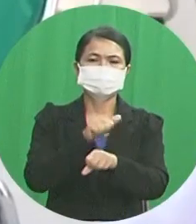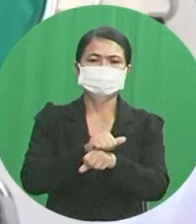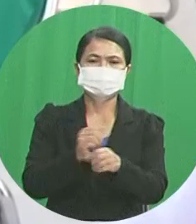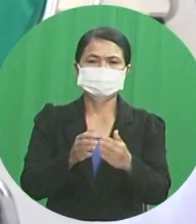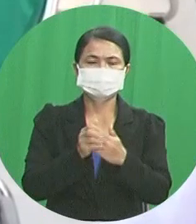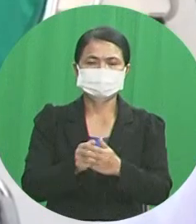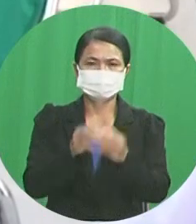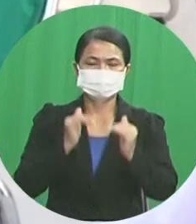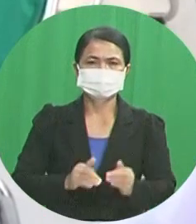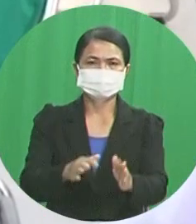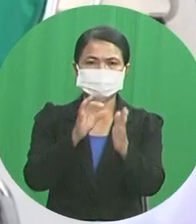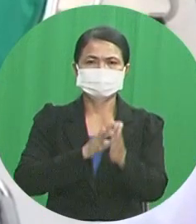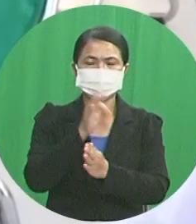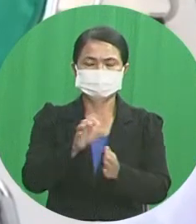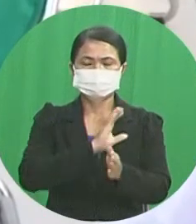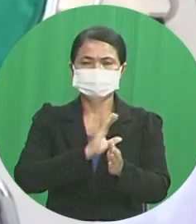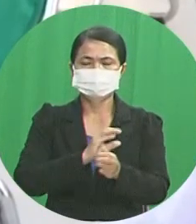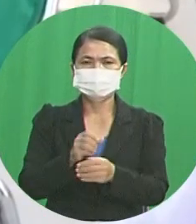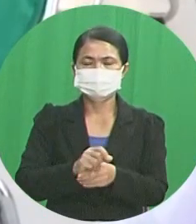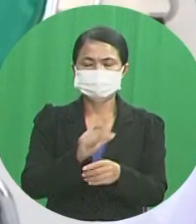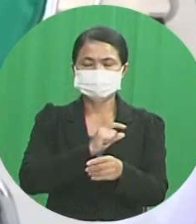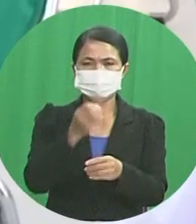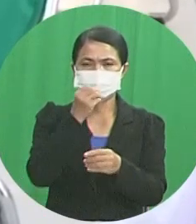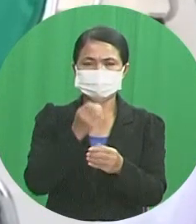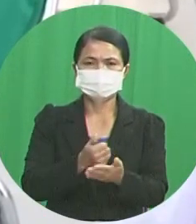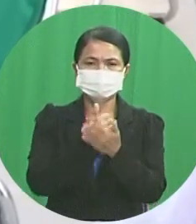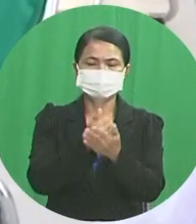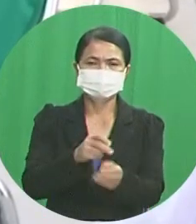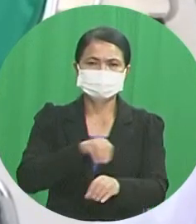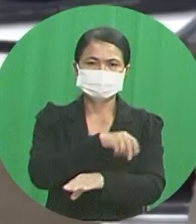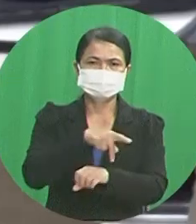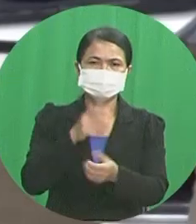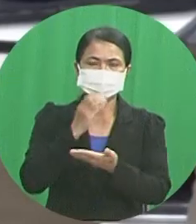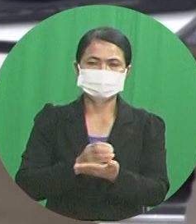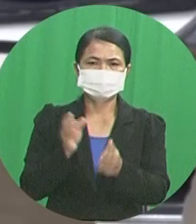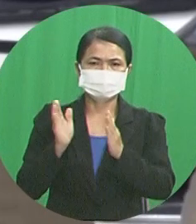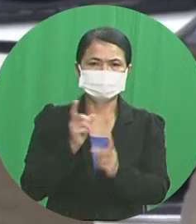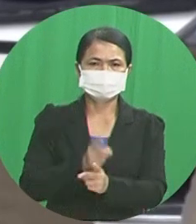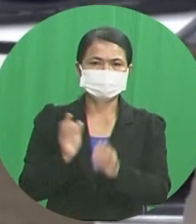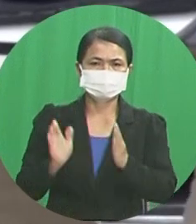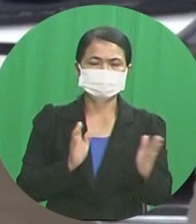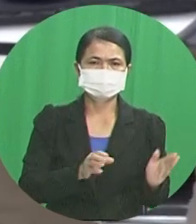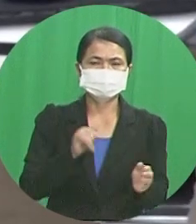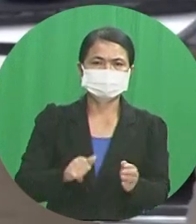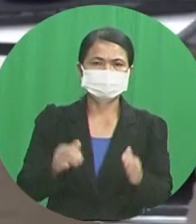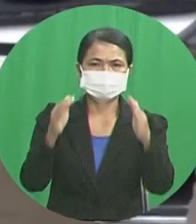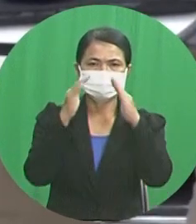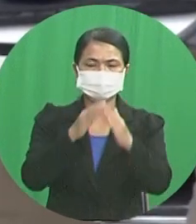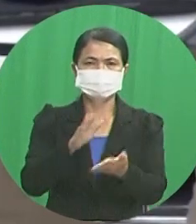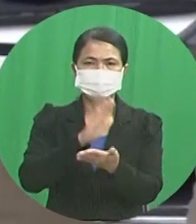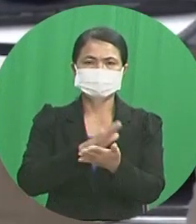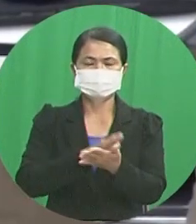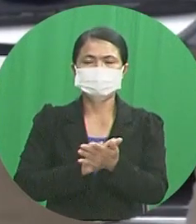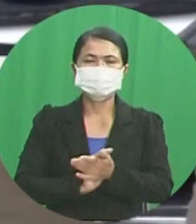កនាំសម្របសម្រួលវិស័យសន្តិសុខស្បៀងនិងអាហារូបត្ថម្ភខេត្តតាកែវដែលត្រូវបានរៀបចំធ្វើនៅសាលាខេត្តតាកែវ